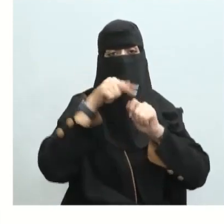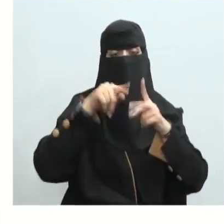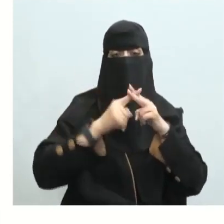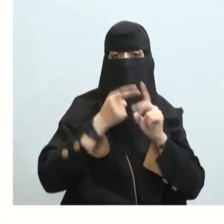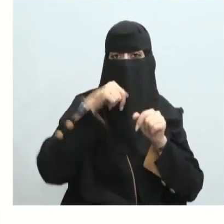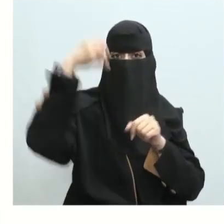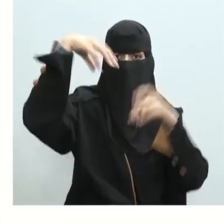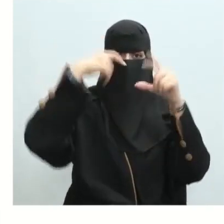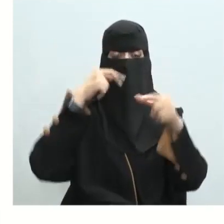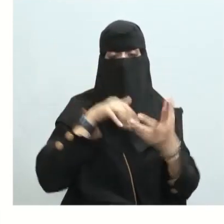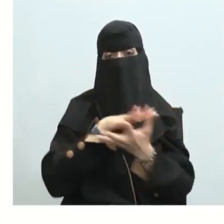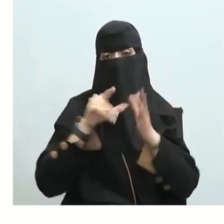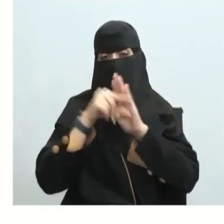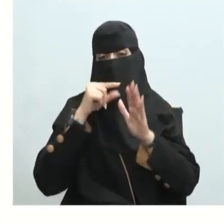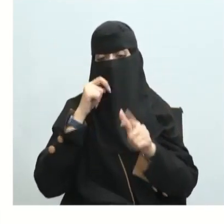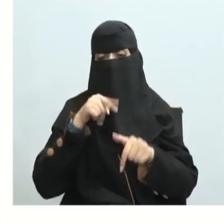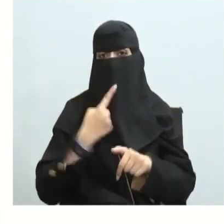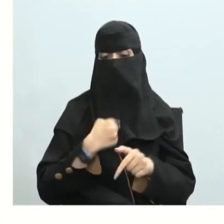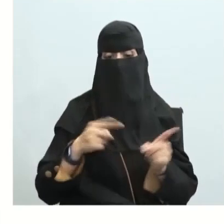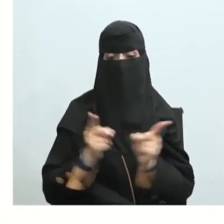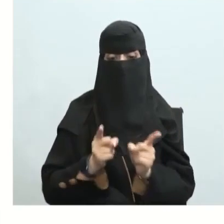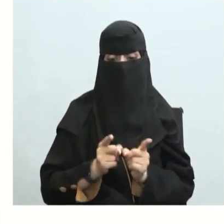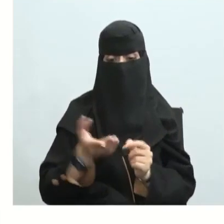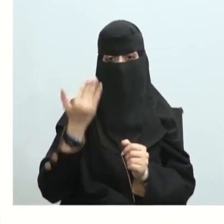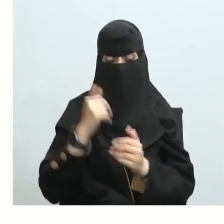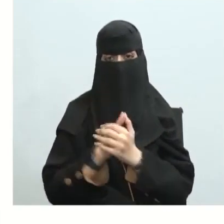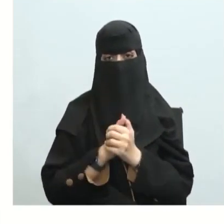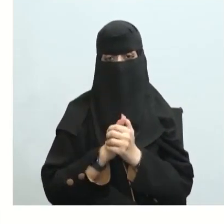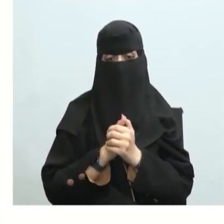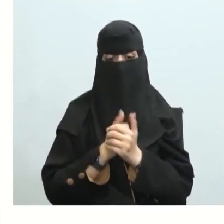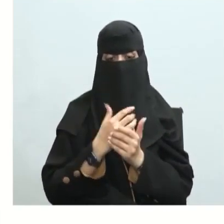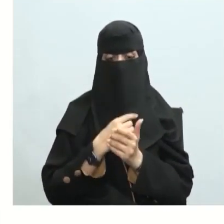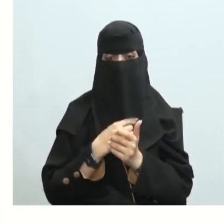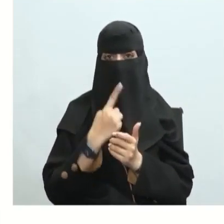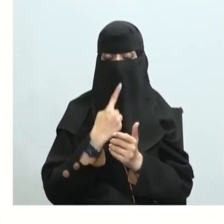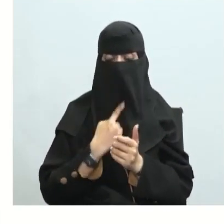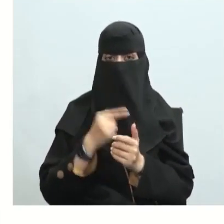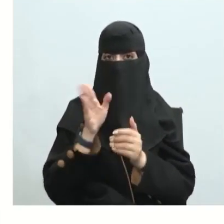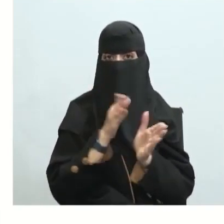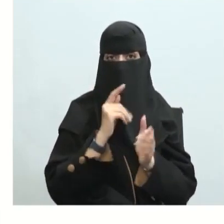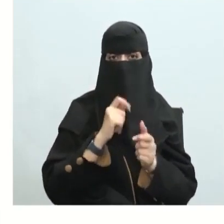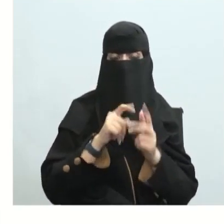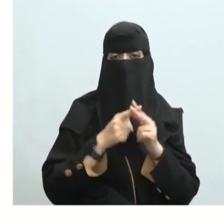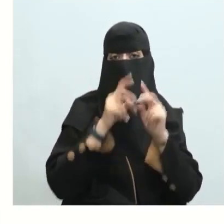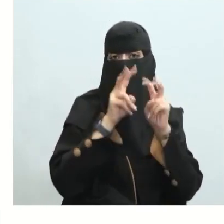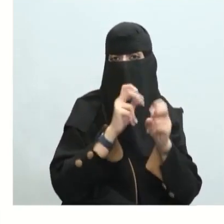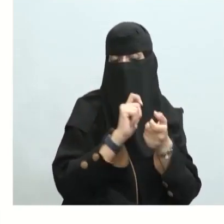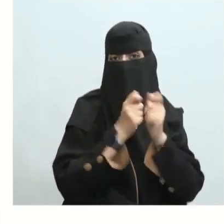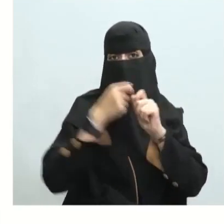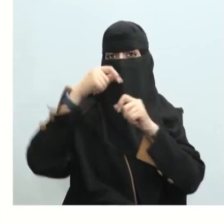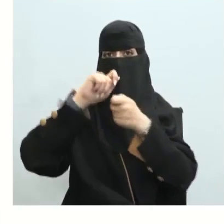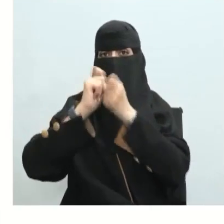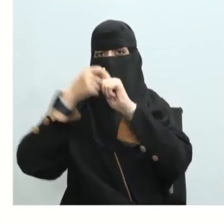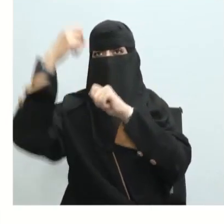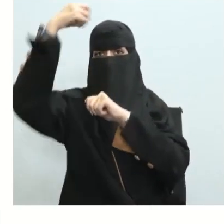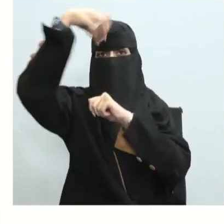ثم الاضرار ثم ماذا تريد الملخص الذي ذكر سابقا الموضوع الاضرار ثم ماذا تريد ثم ماذا ستفعله او حدد ما